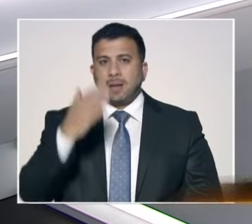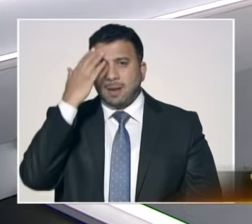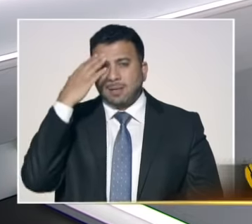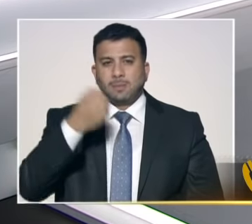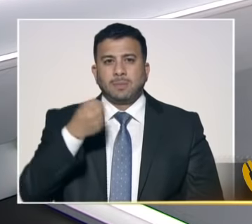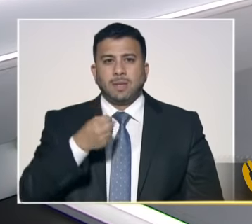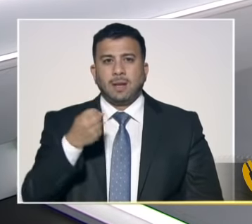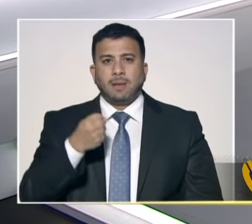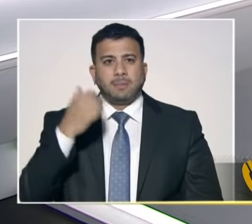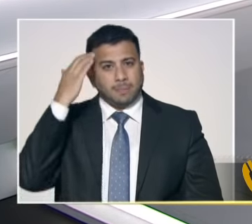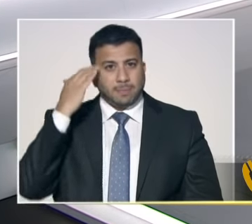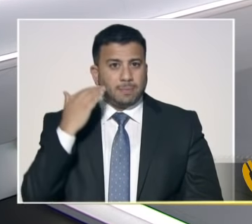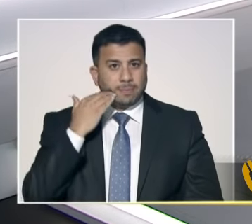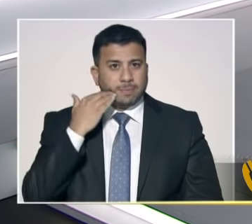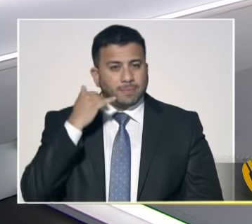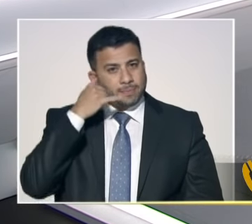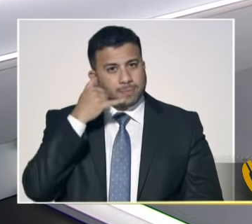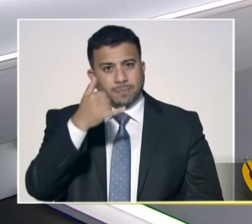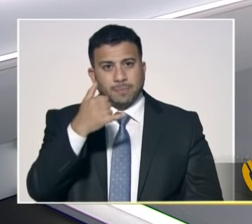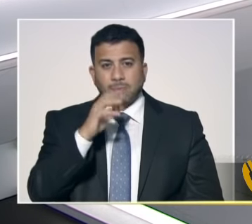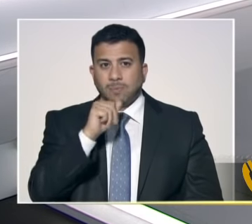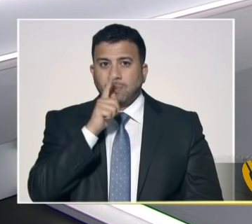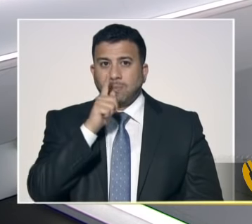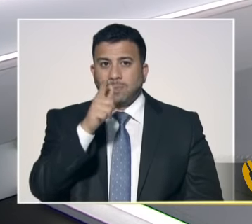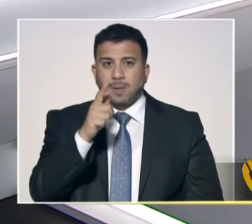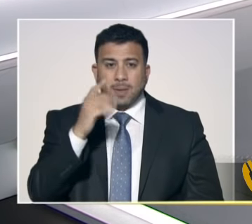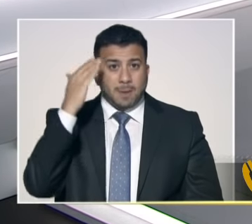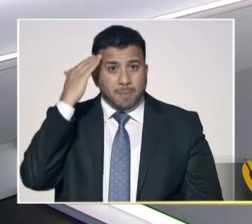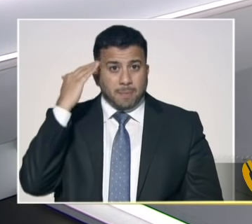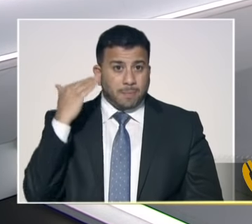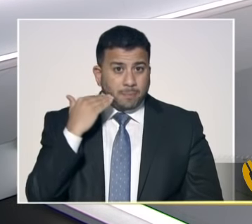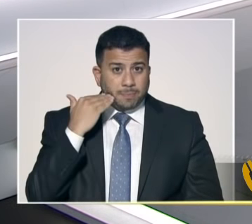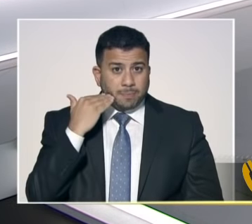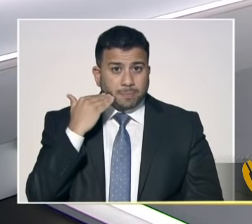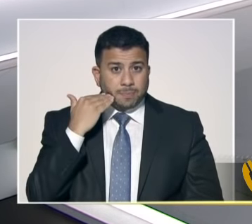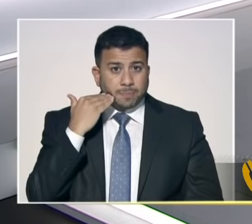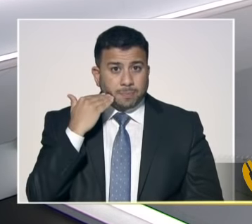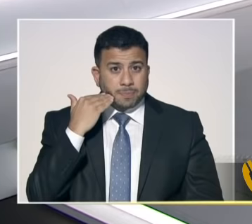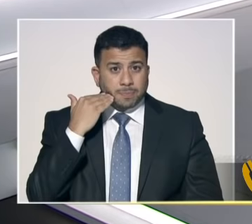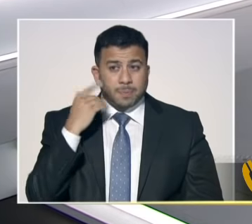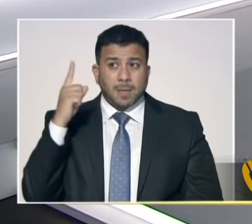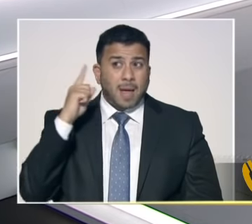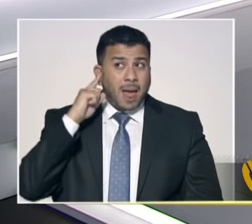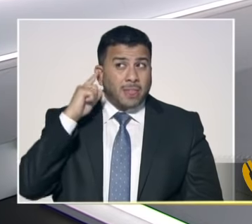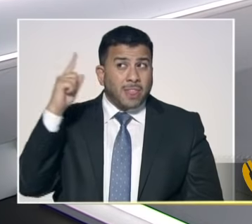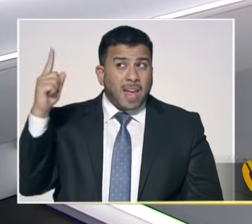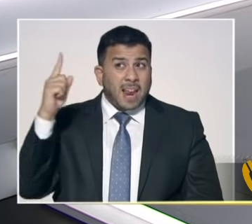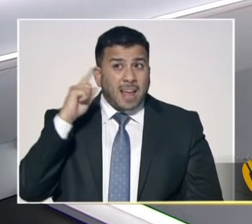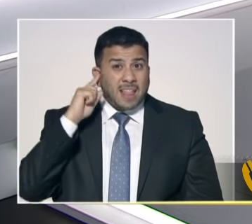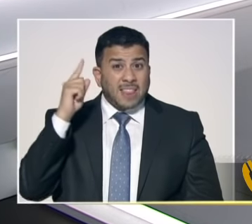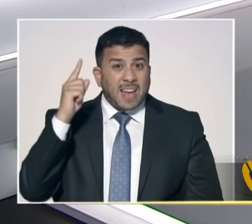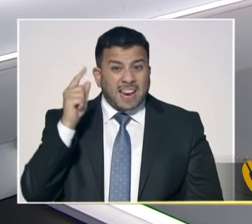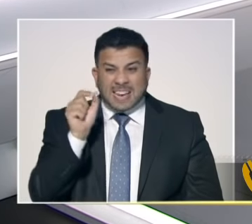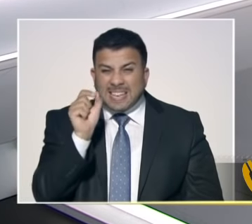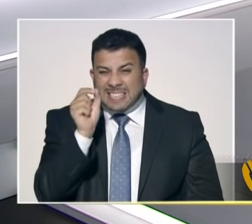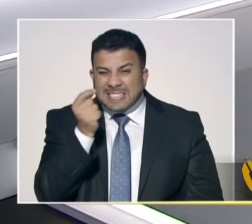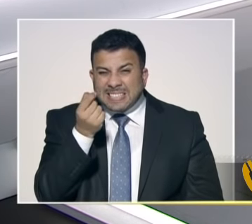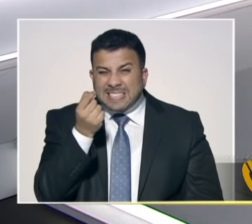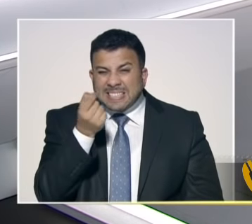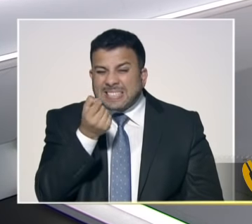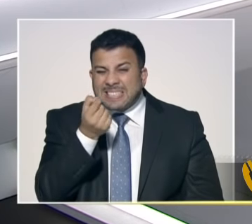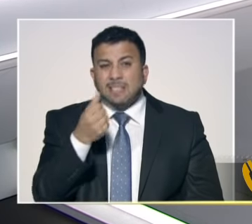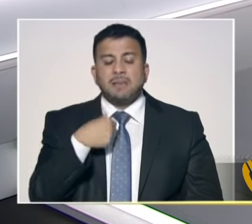شيخ أنا أحيانا أصلي قبل المذن بدقائق، أنسى حسب المذن، إيه وأنا